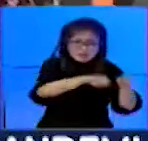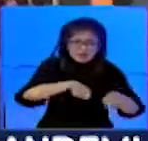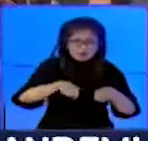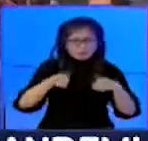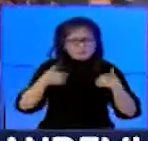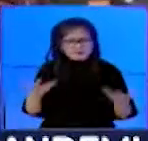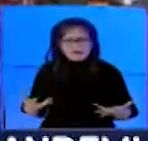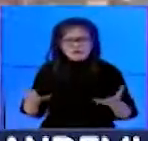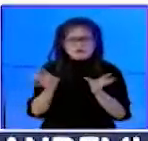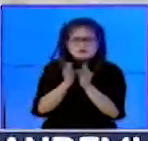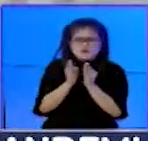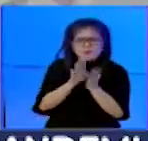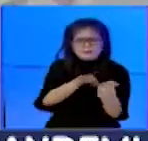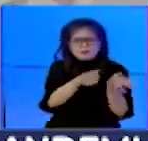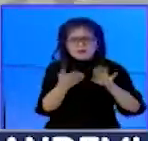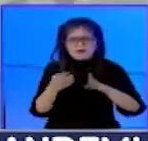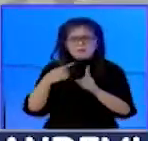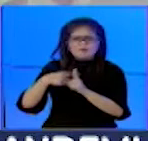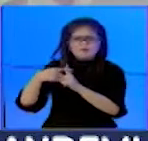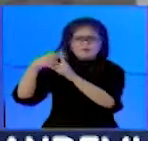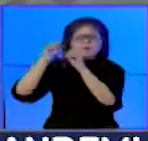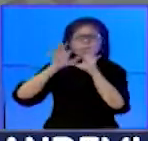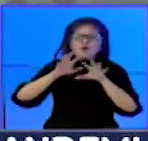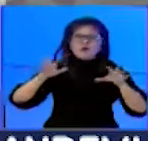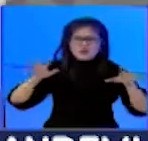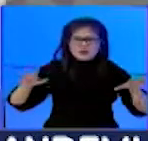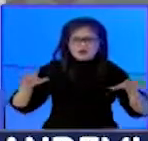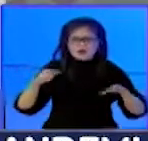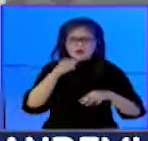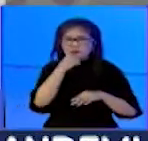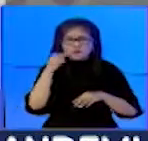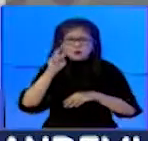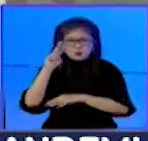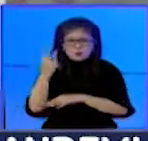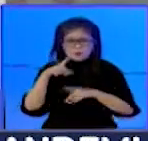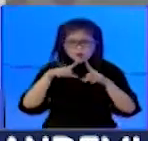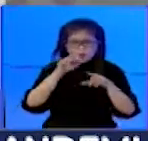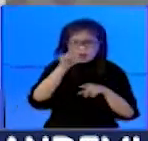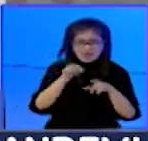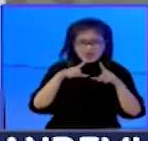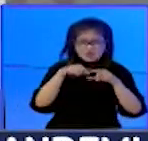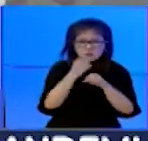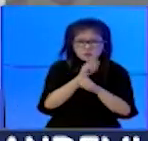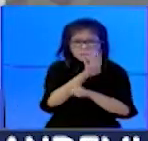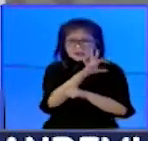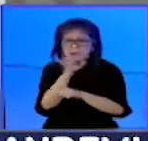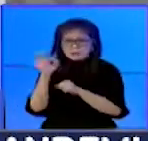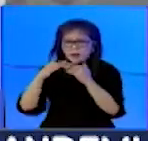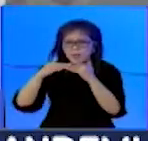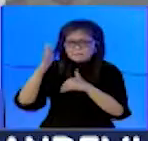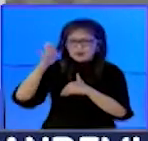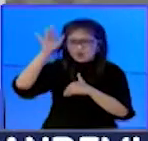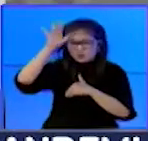corona mewabah di Indonesia. Tercatat hingga minggu kedua di bulan Agustus ini, 4.000 lebih jenazah sudah dimakamkan